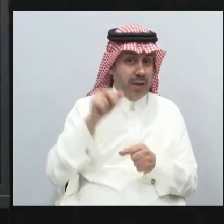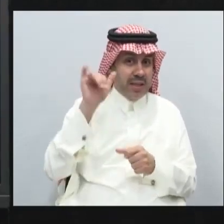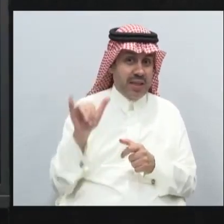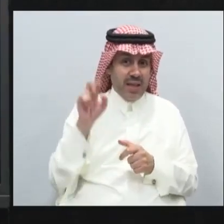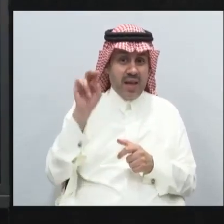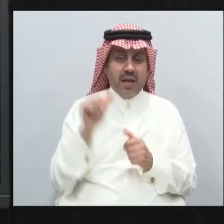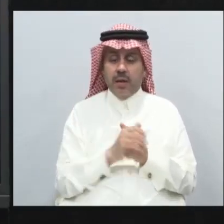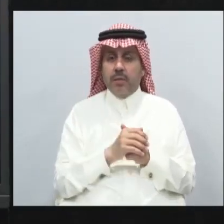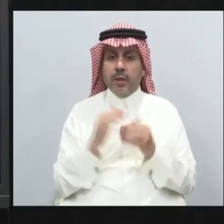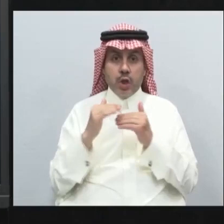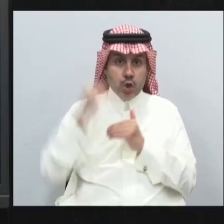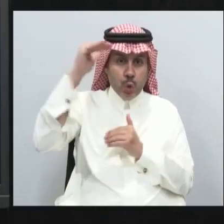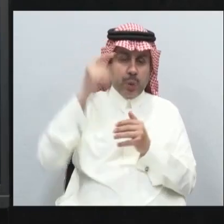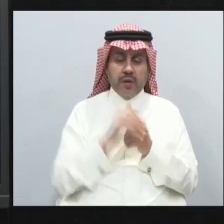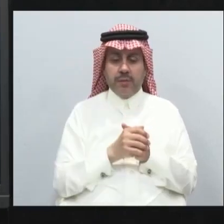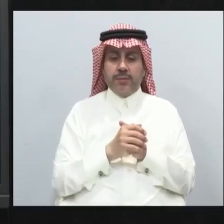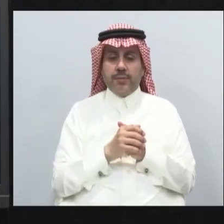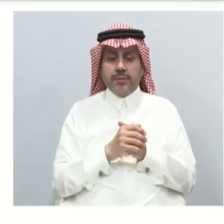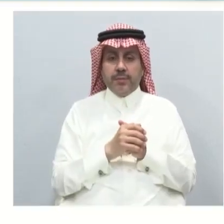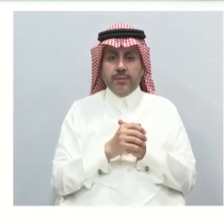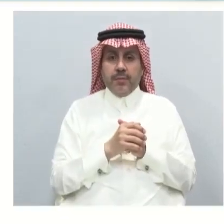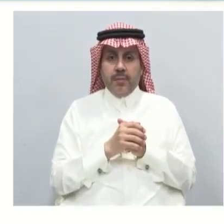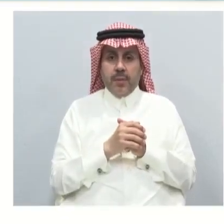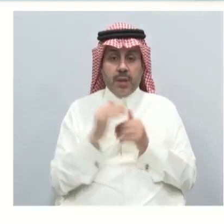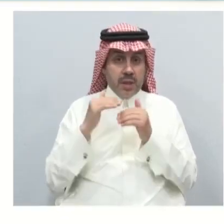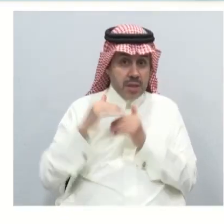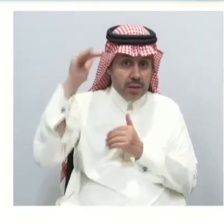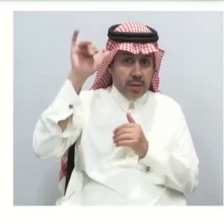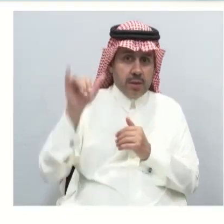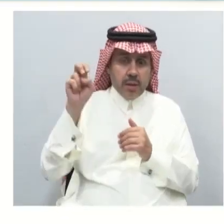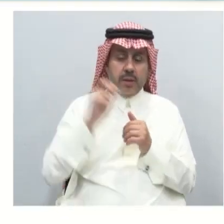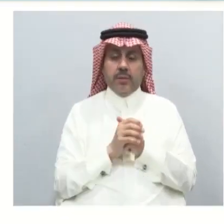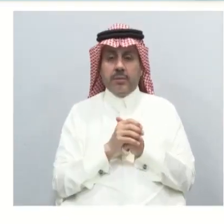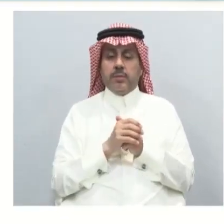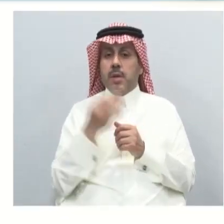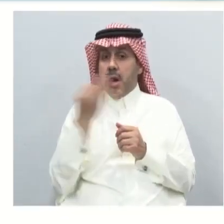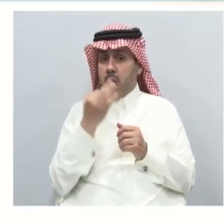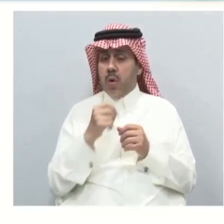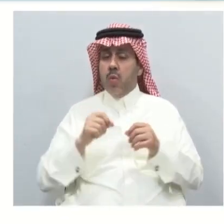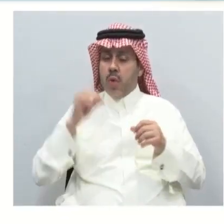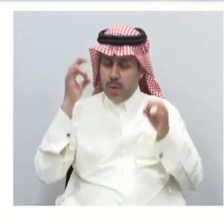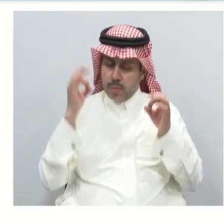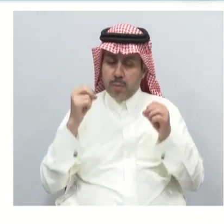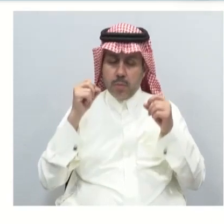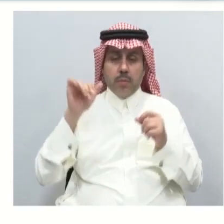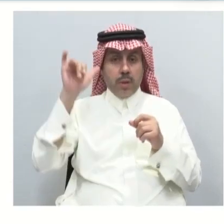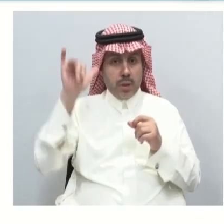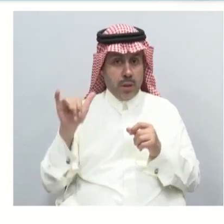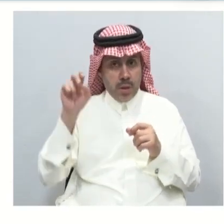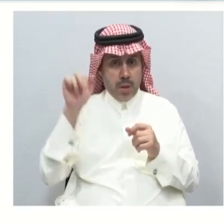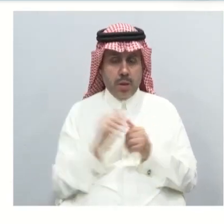كيف يزداد اليقين يزداد اليقين اخواني واخواتي بان اقولها مستيقنا بمدلولها